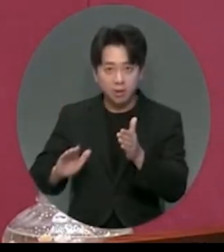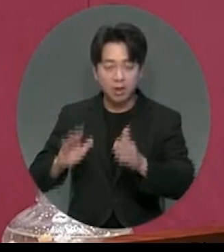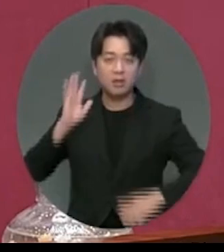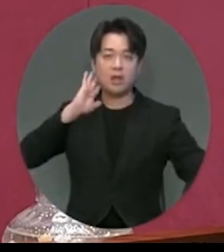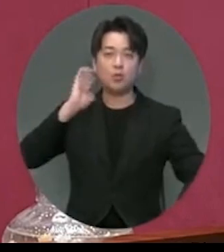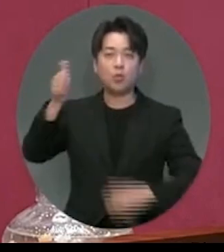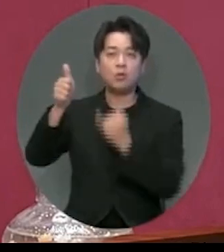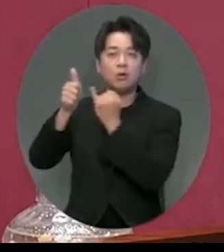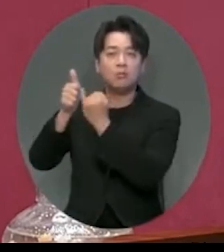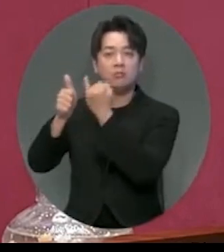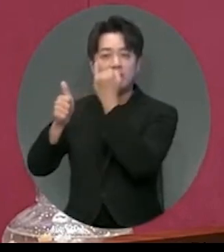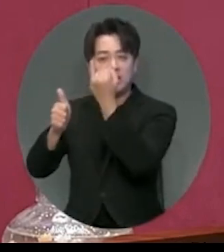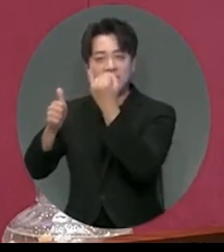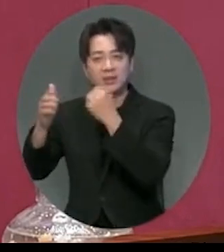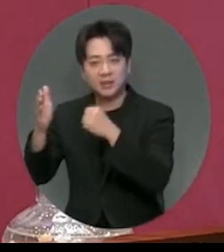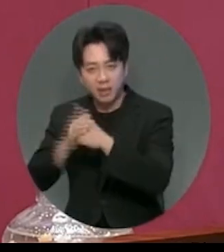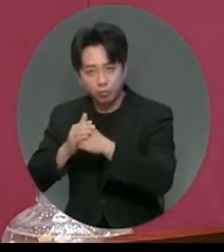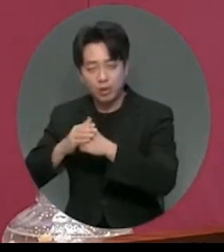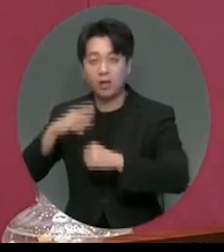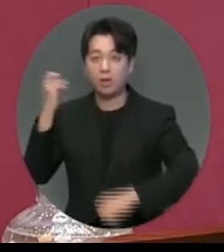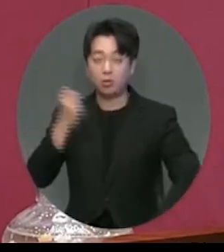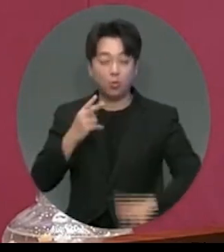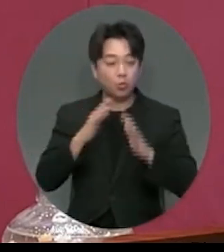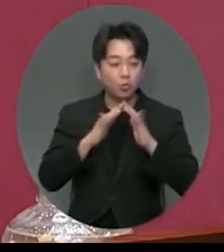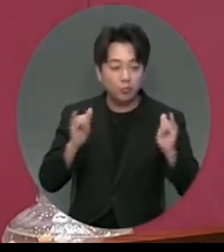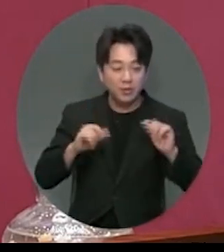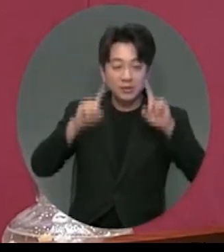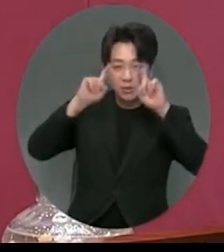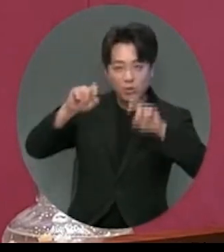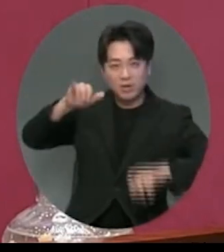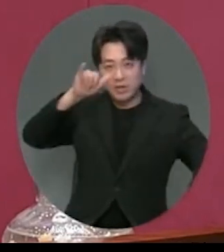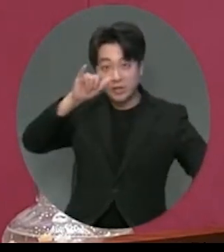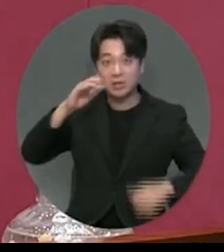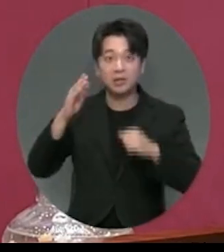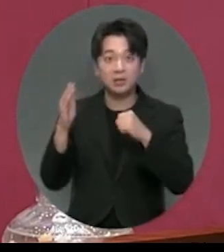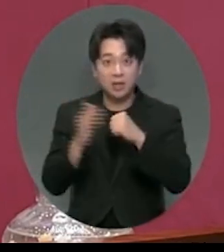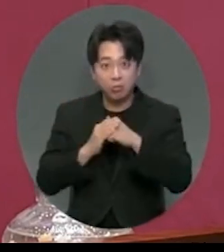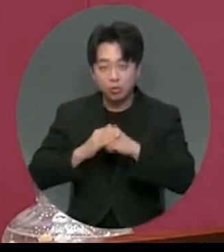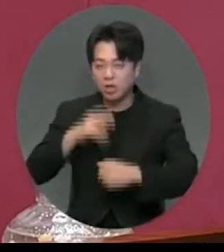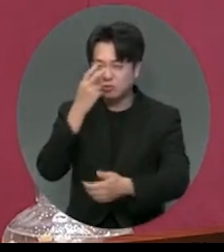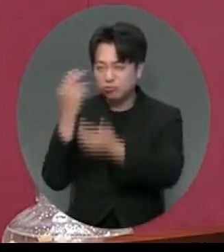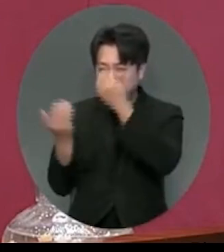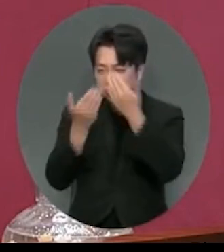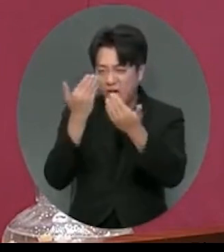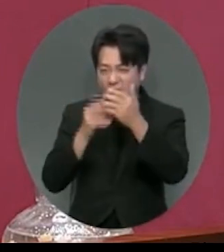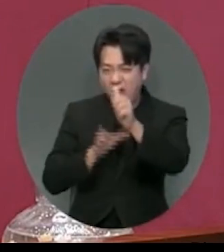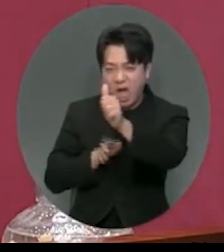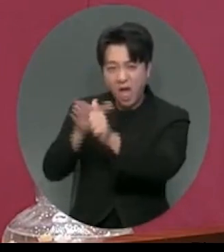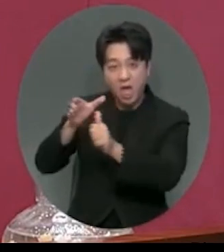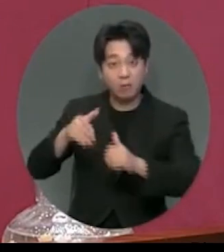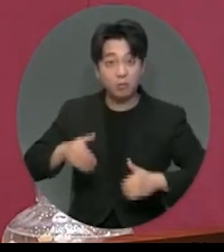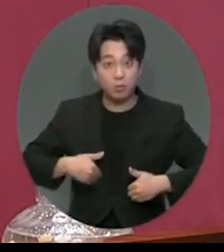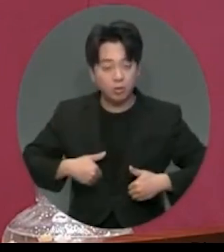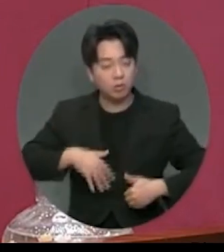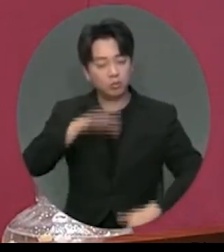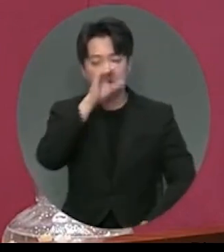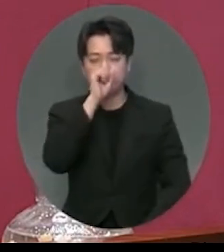해서 수사와 기소를 해야 된다고 몰아친다는 것, 저는 그것 또한 옳지 않다고 생각합니다.